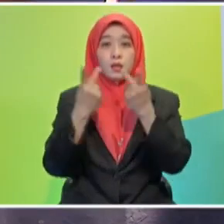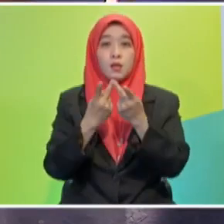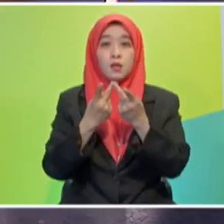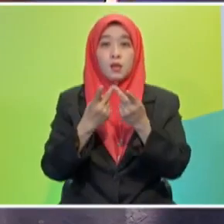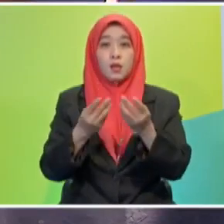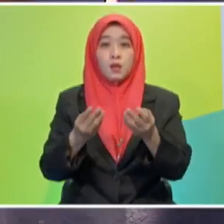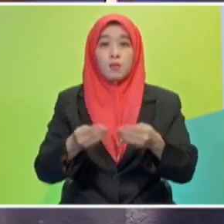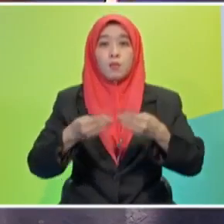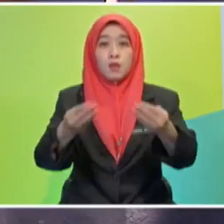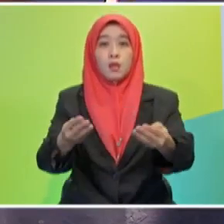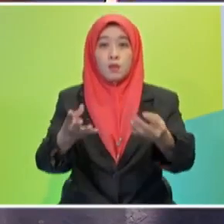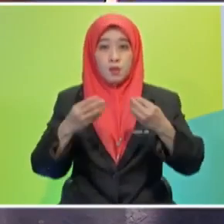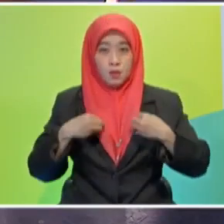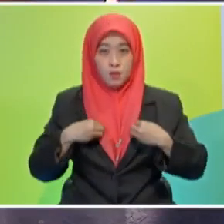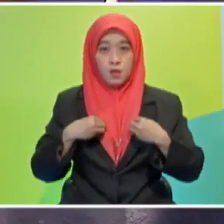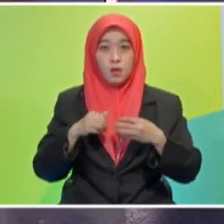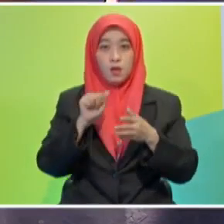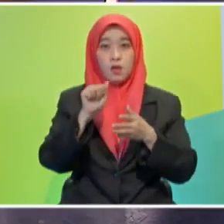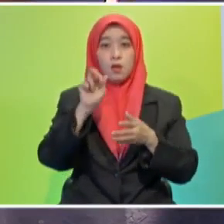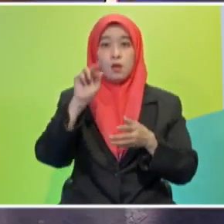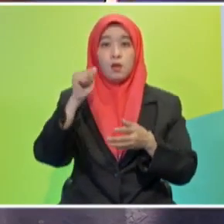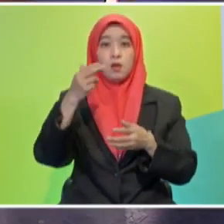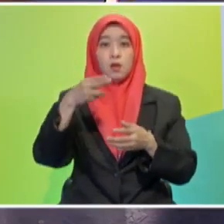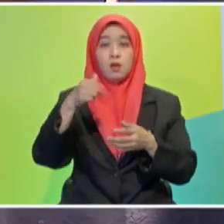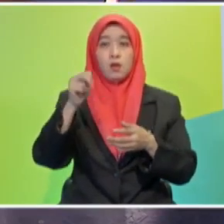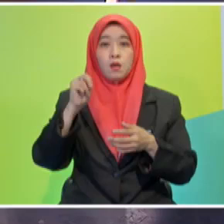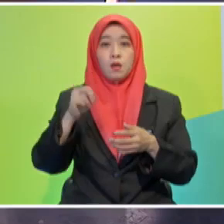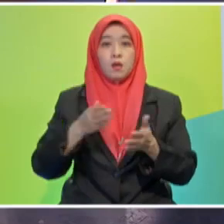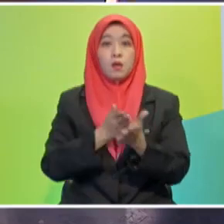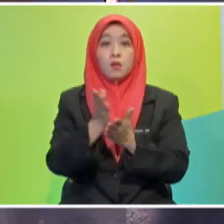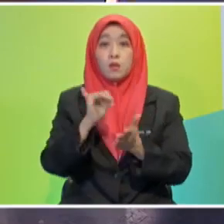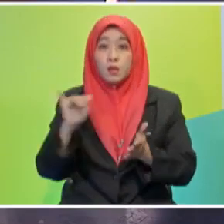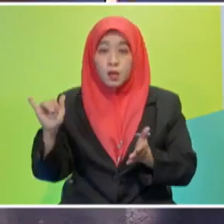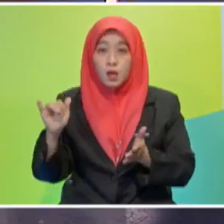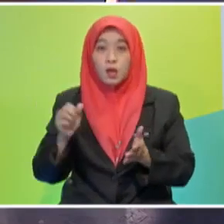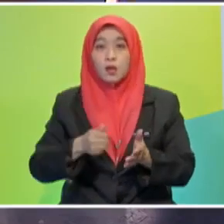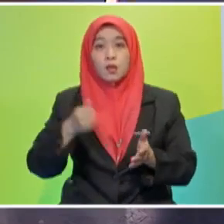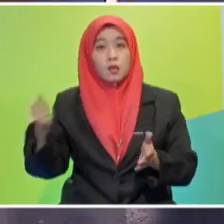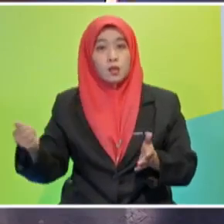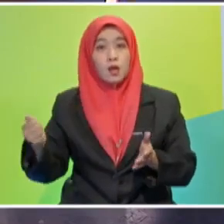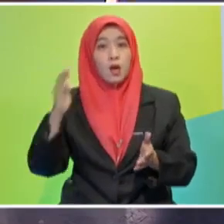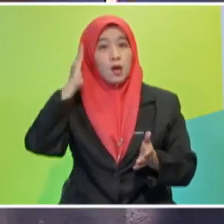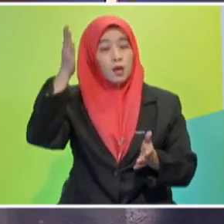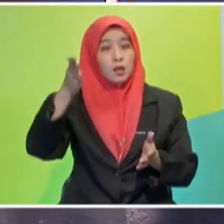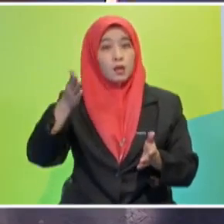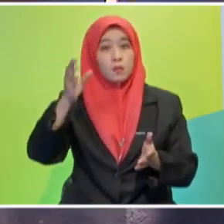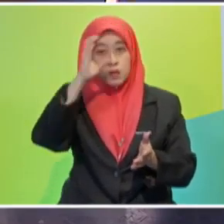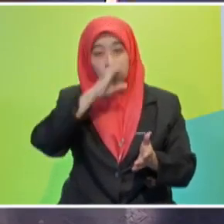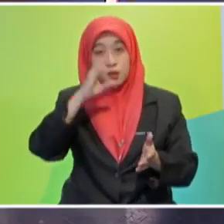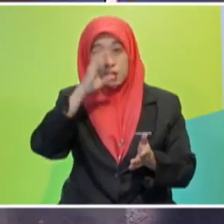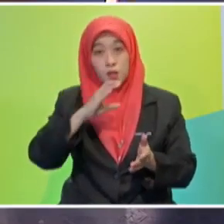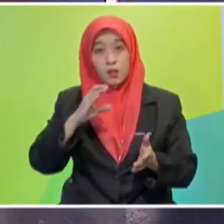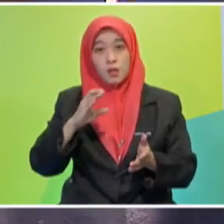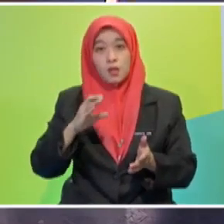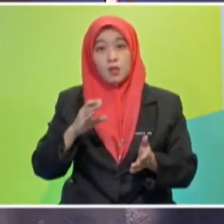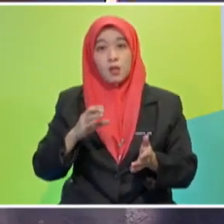Okey. Okey, seterusnya. Apa tu? Seterusnya sensor. Sensor. Okey, sensor akan mengesan perubahan dan menghantar isyarat